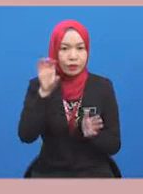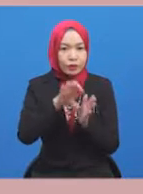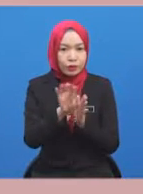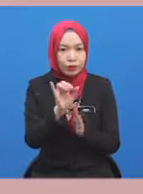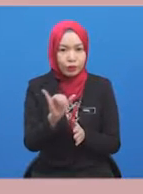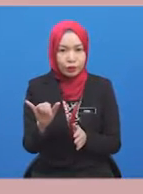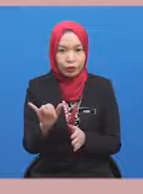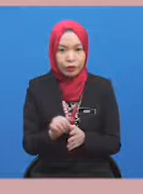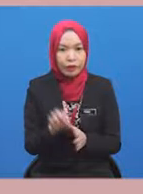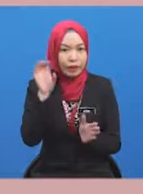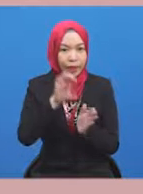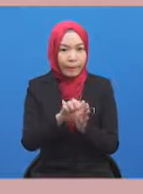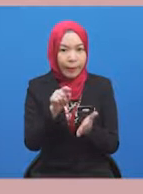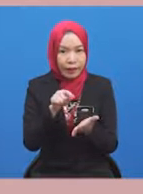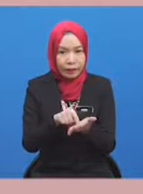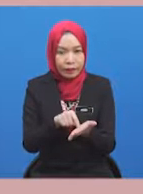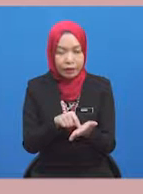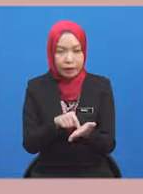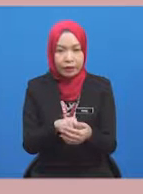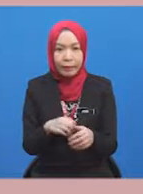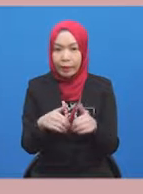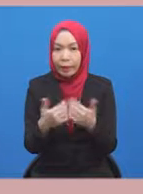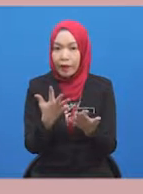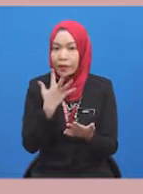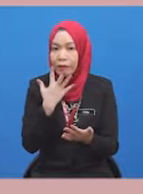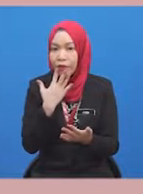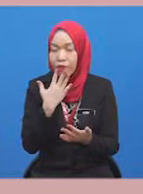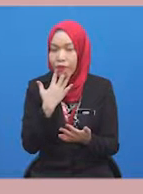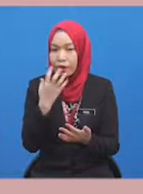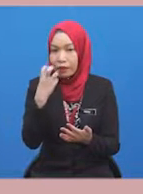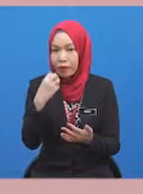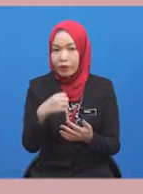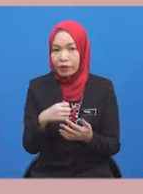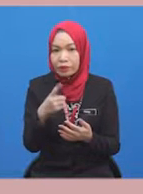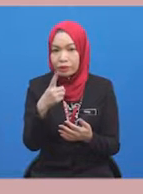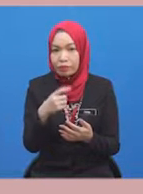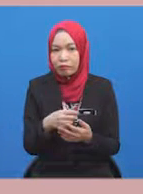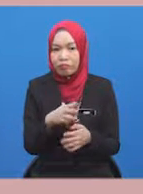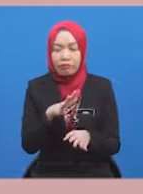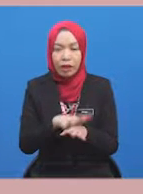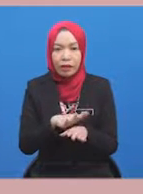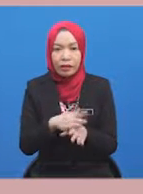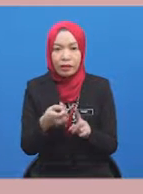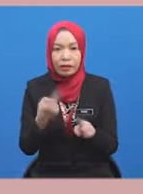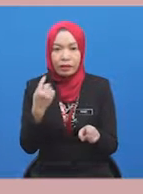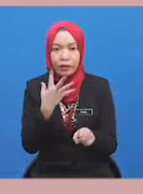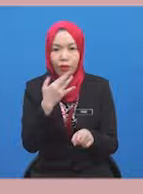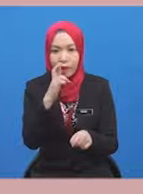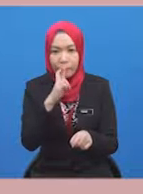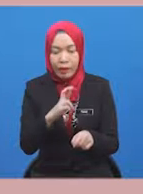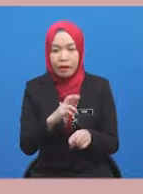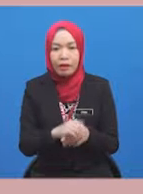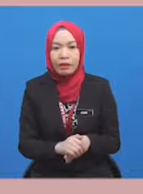Contohnya, gambar ini. Bagaimana warna jingga lebih banyak dari warna merah? Begitu